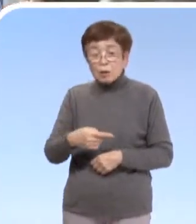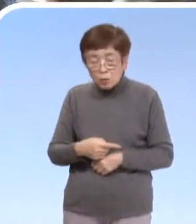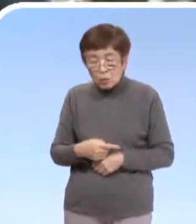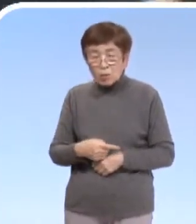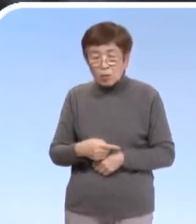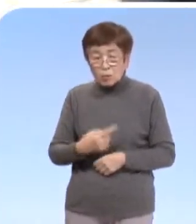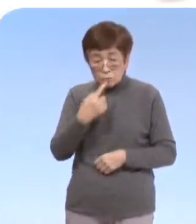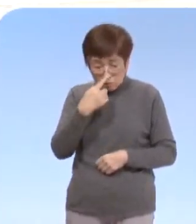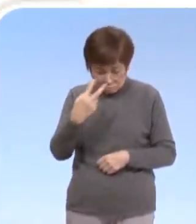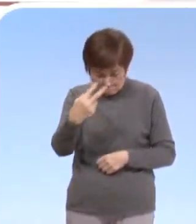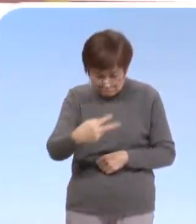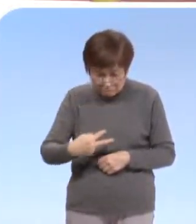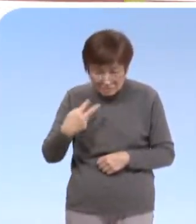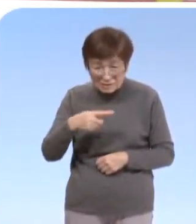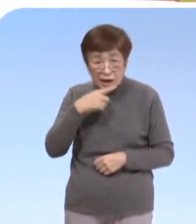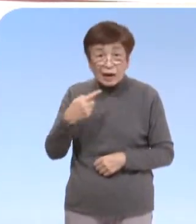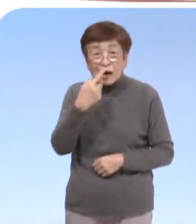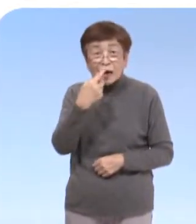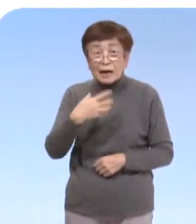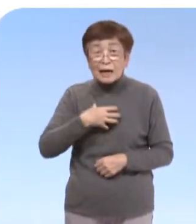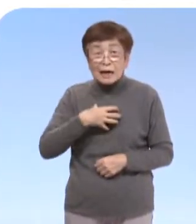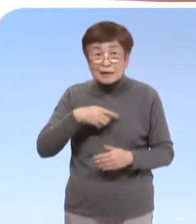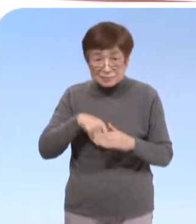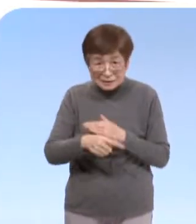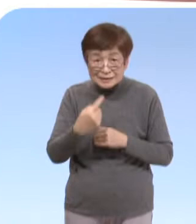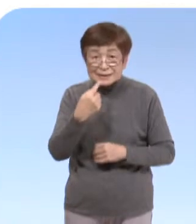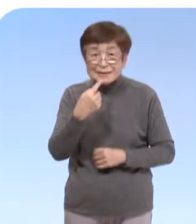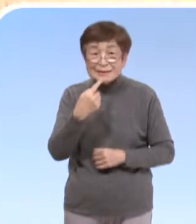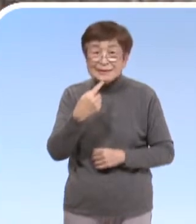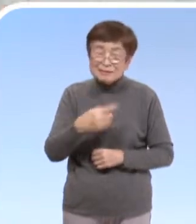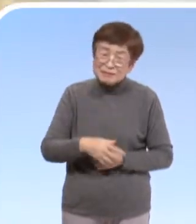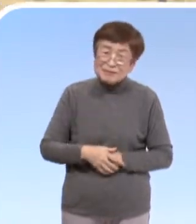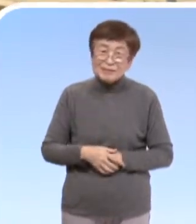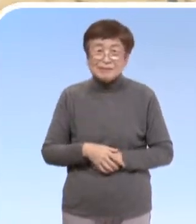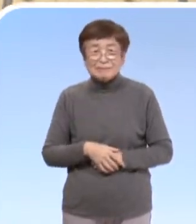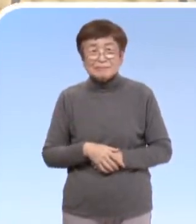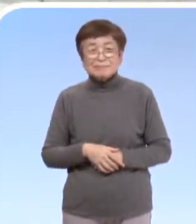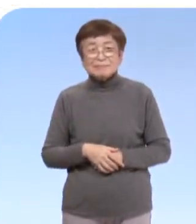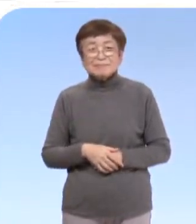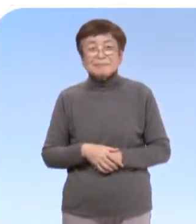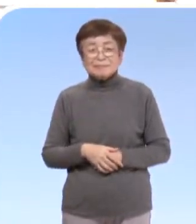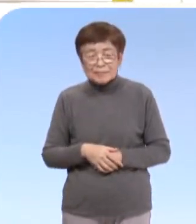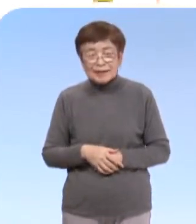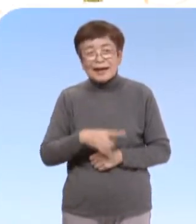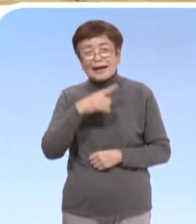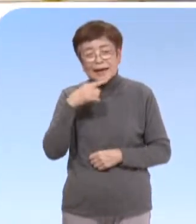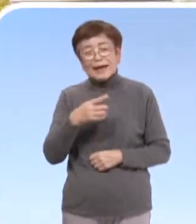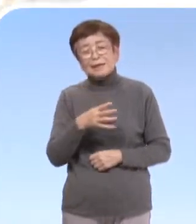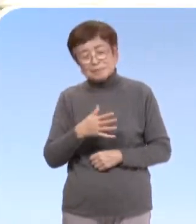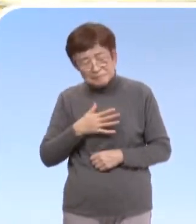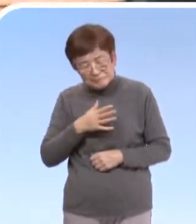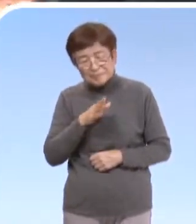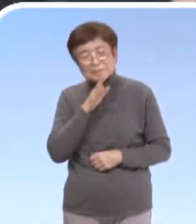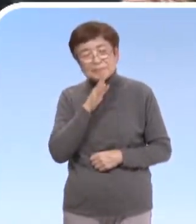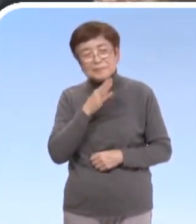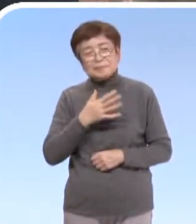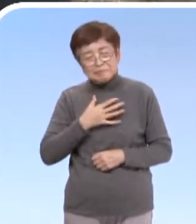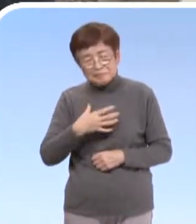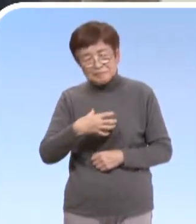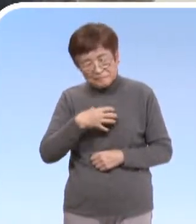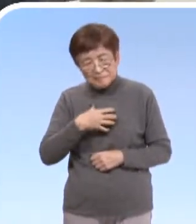はい、 防消しで危険人物やった わかりました。はい、 赤色はそういうね、 赤色、はい、 危険